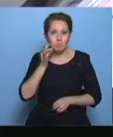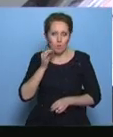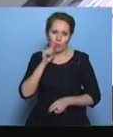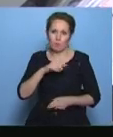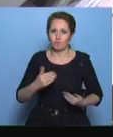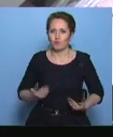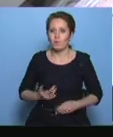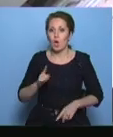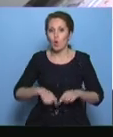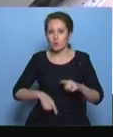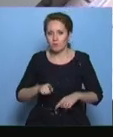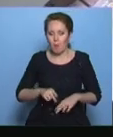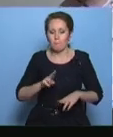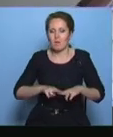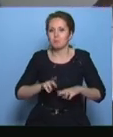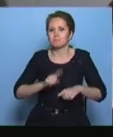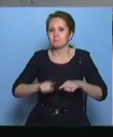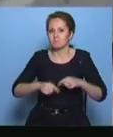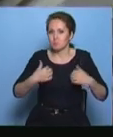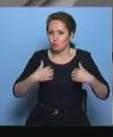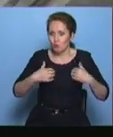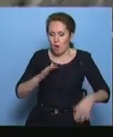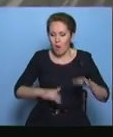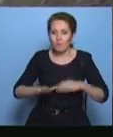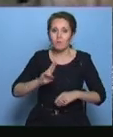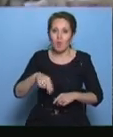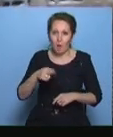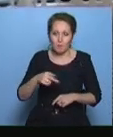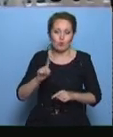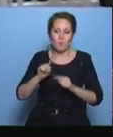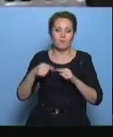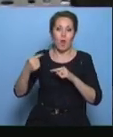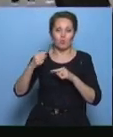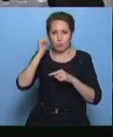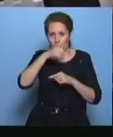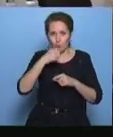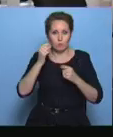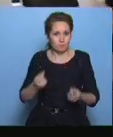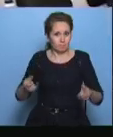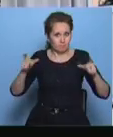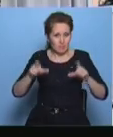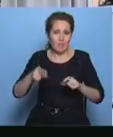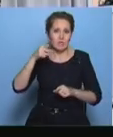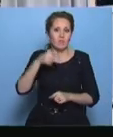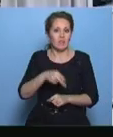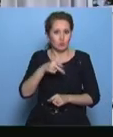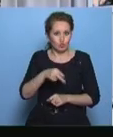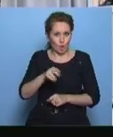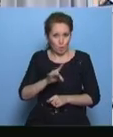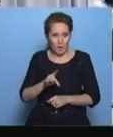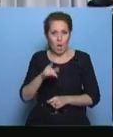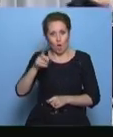Паспорт поспешила оформить в декабре. Со следующего года увеличится госпошлина. Документ старого образца будет стоить 2000 рублей. Нового